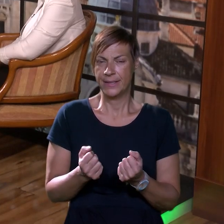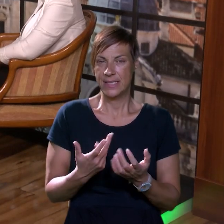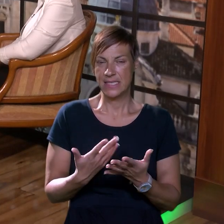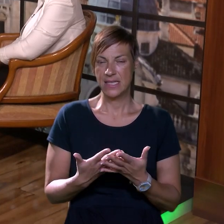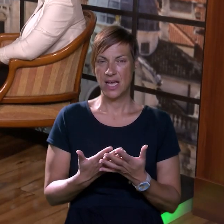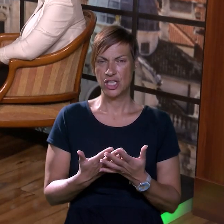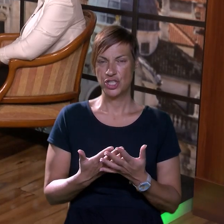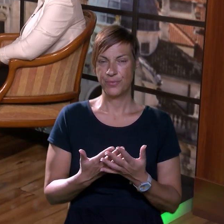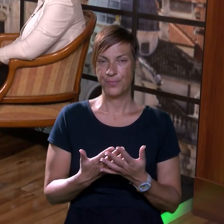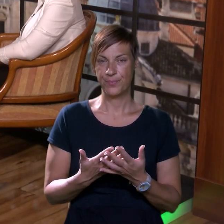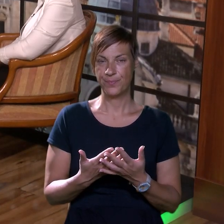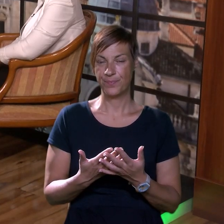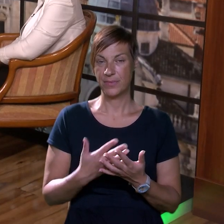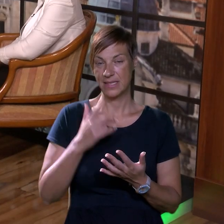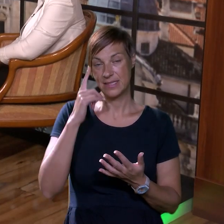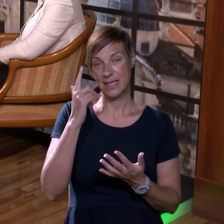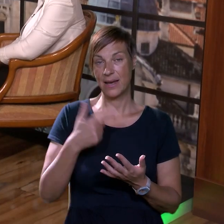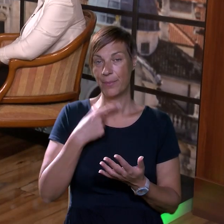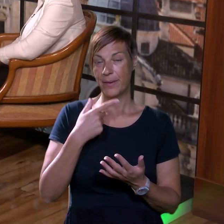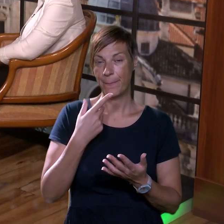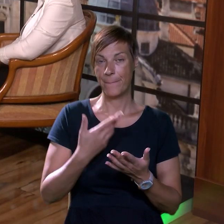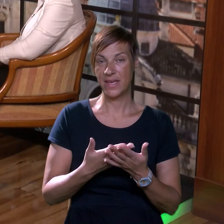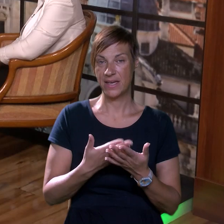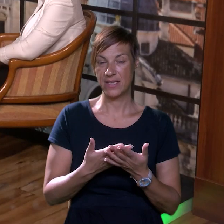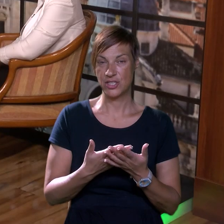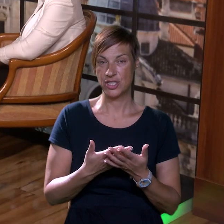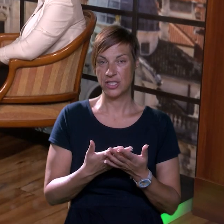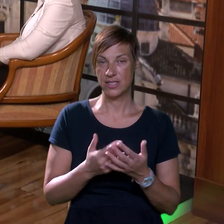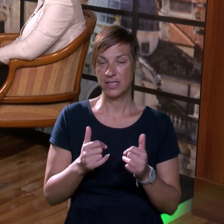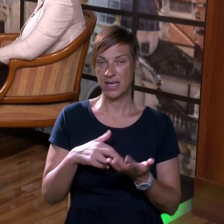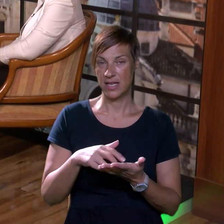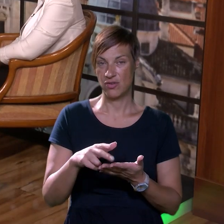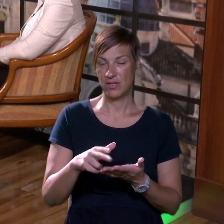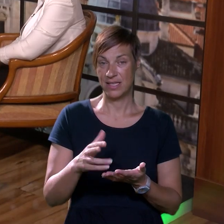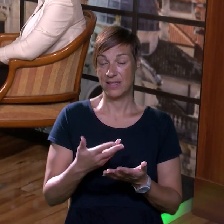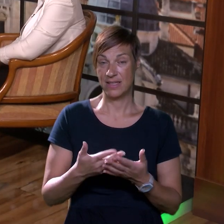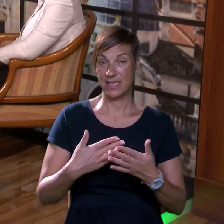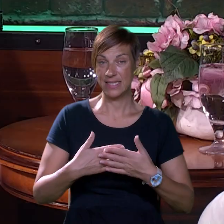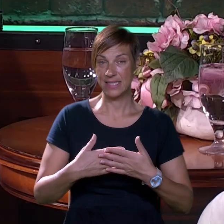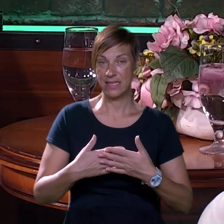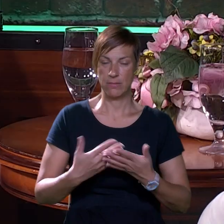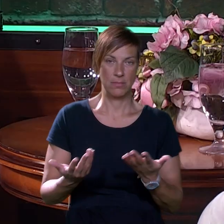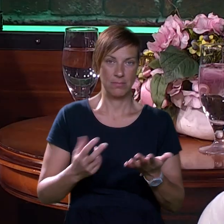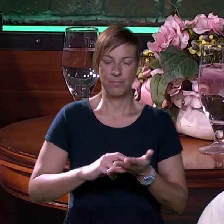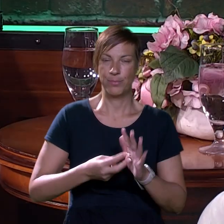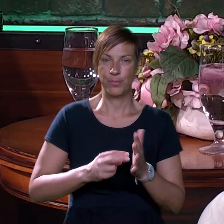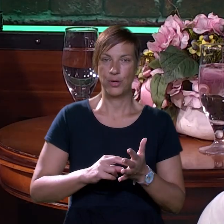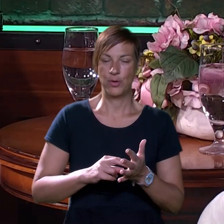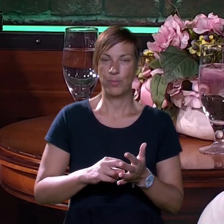da bi mi znali reći jel' i on ide s nama, ono,